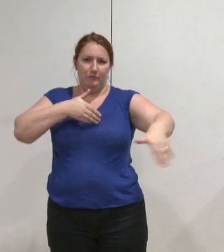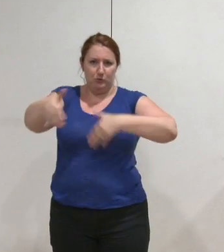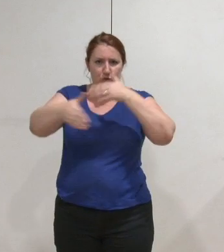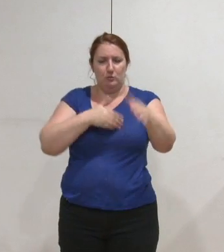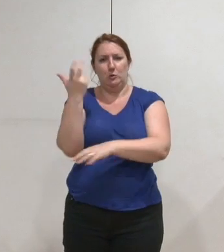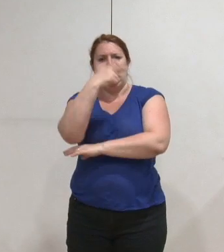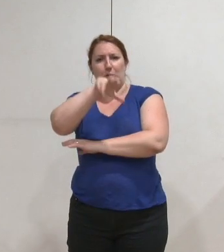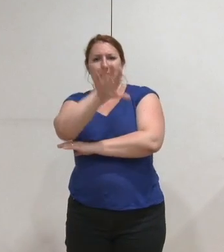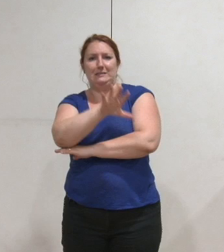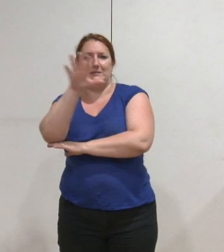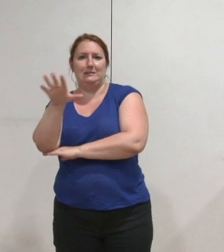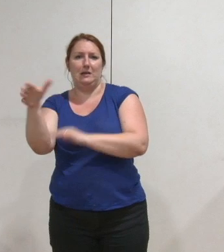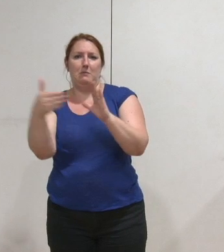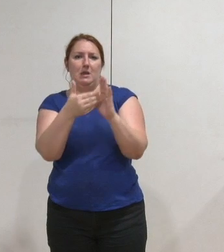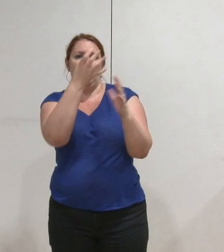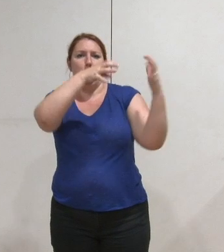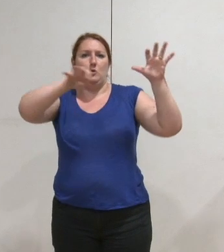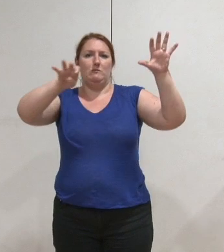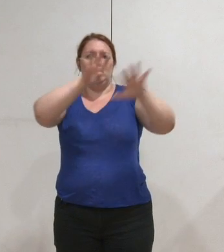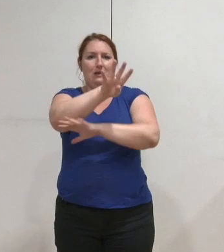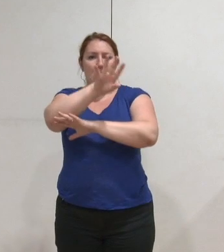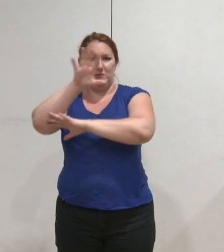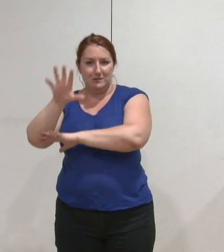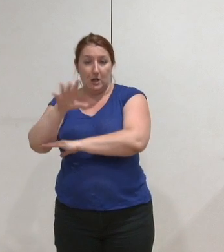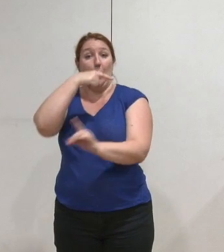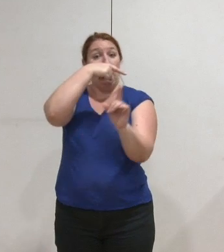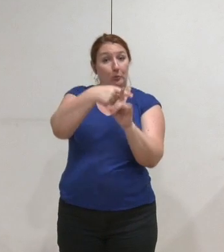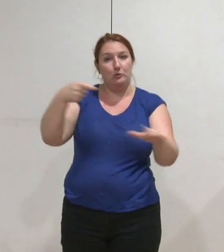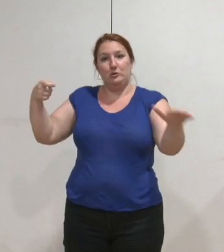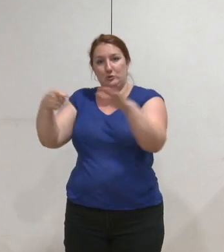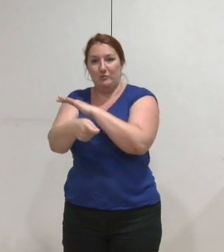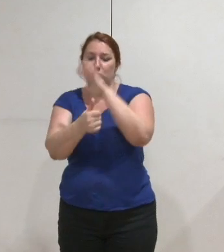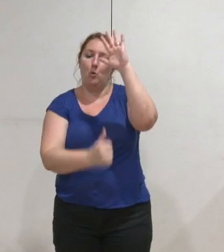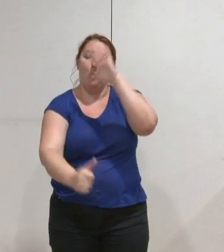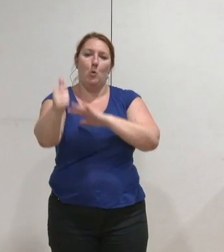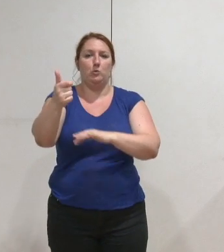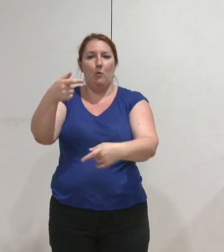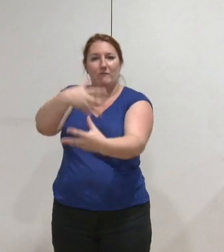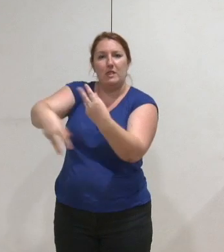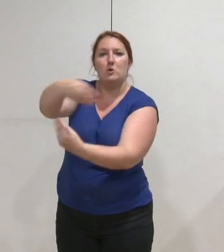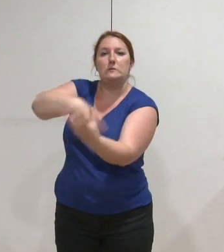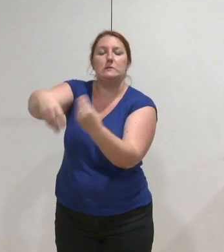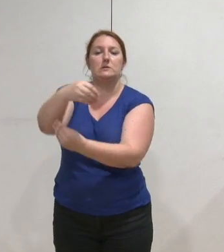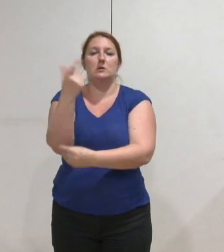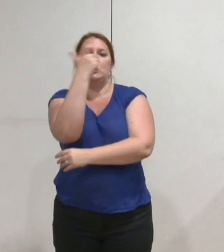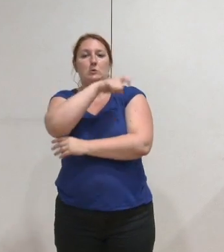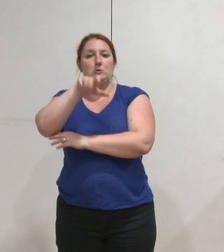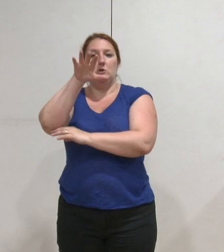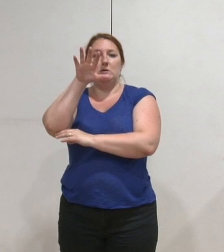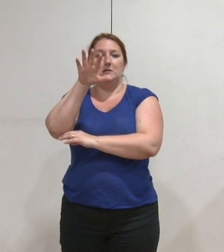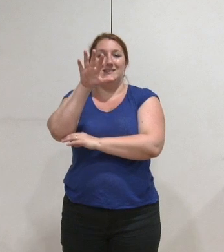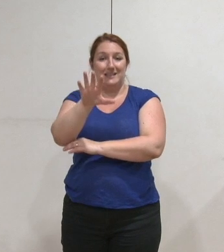de 355945 et une subvention pour autofinancer les investissement de